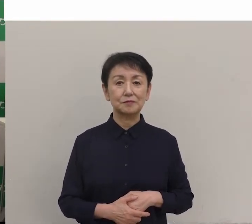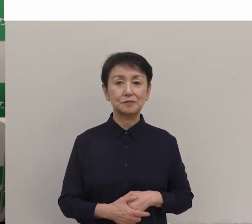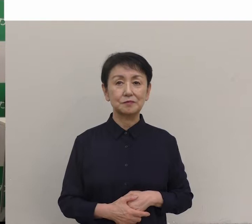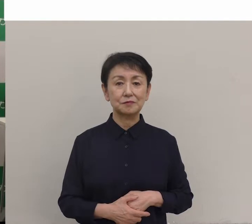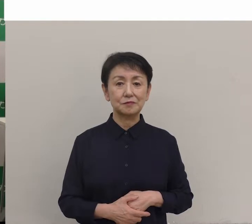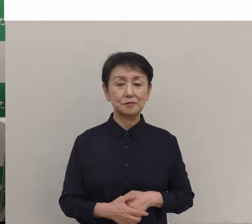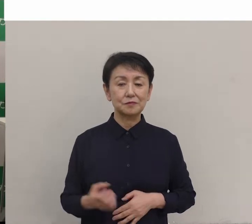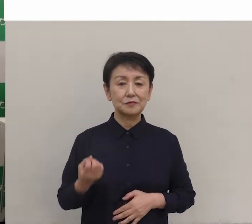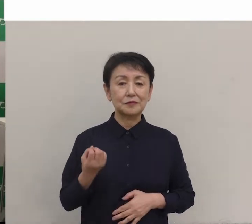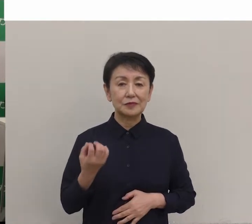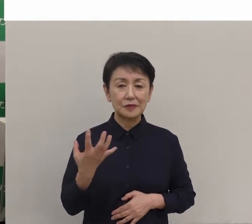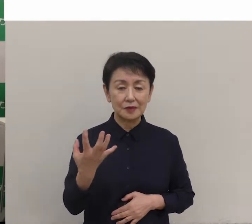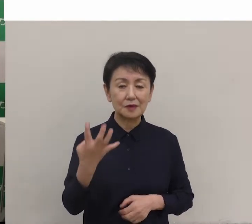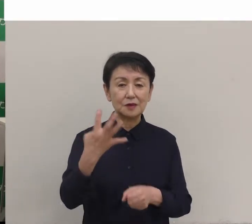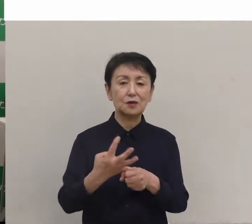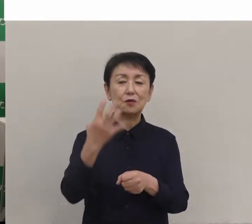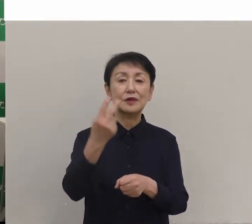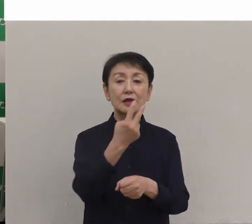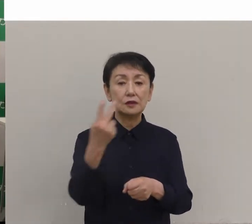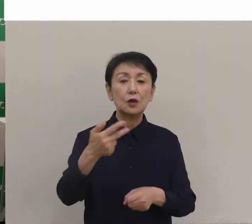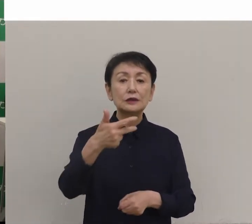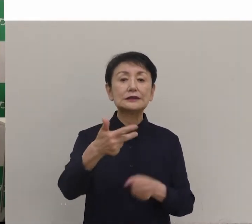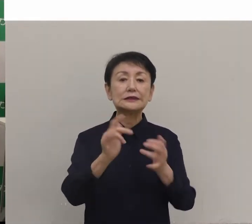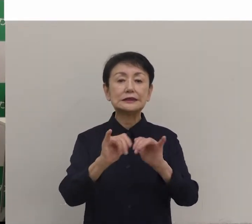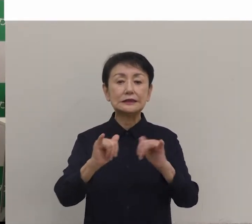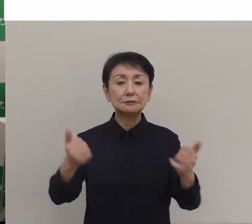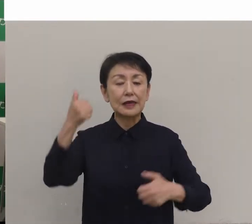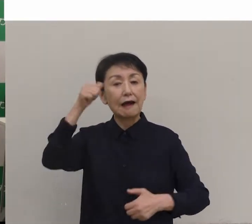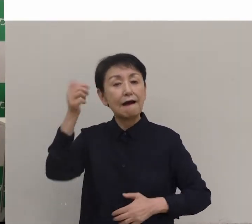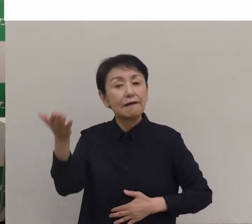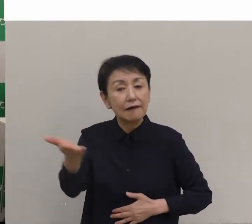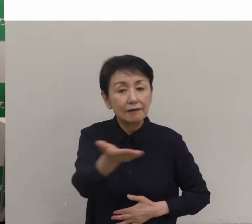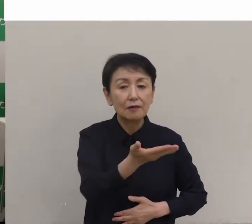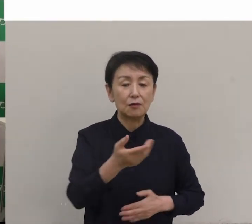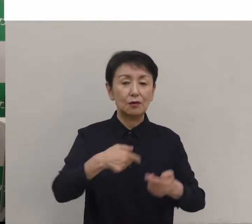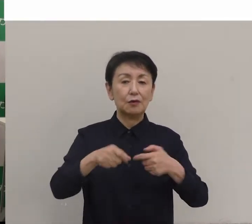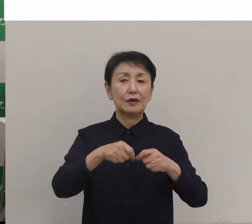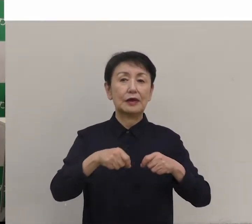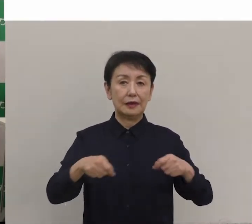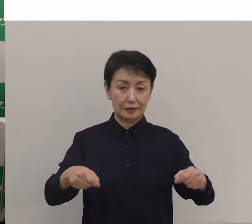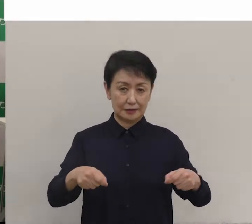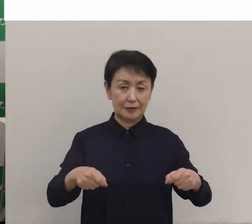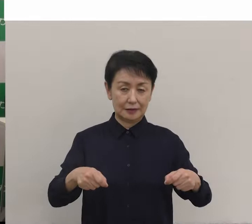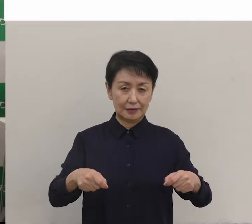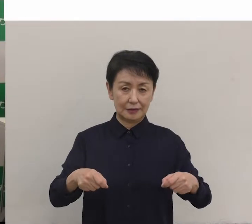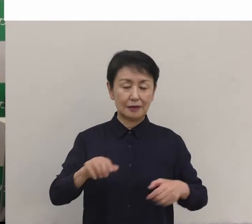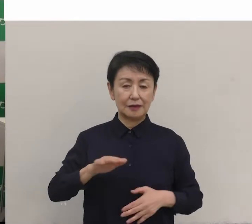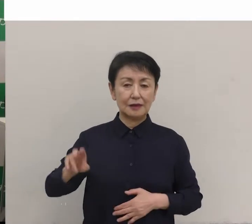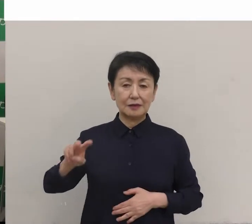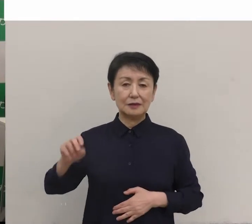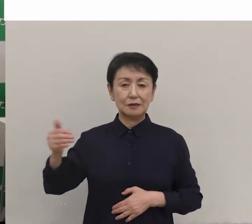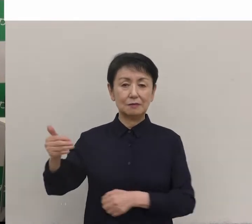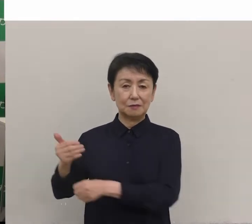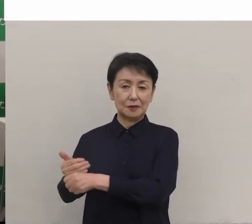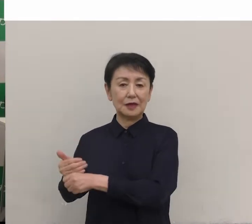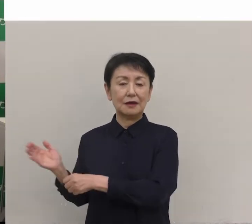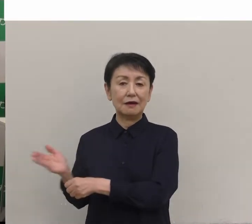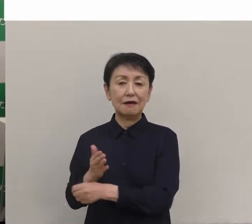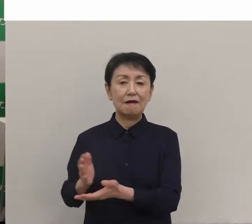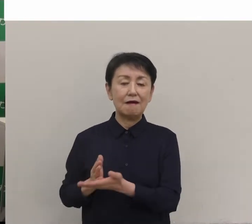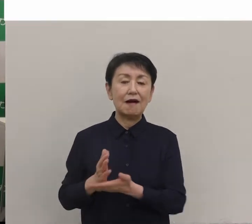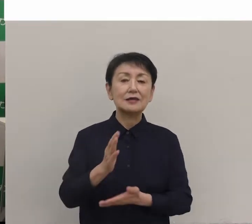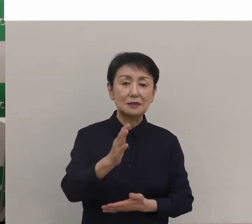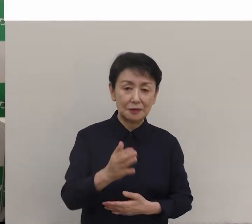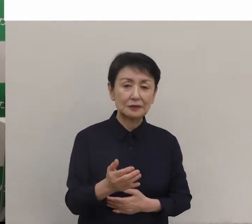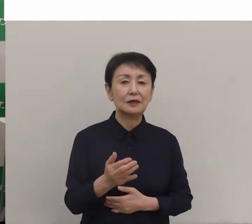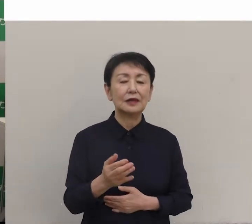令和4年度市民アンケートの結果の報告でございます。平成29年度から始まった第2次菊河市総合計画